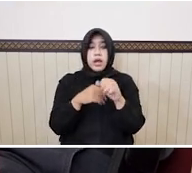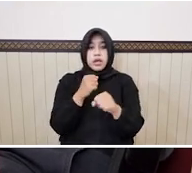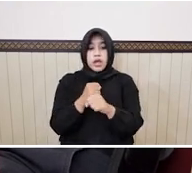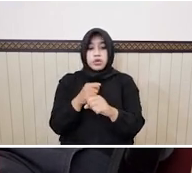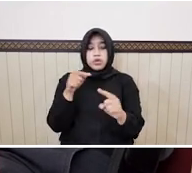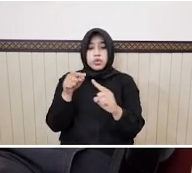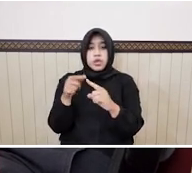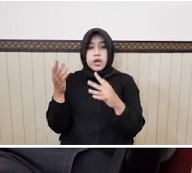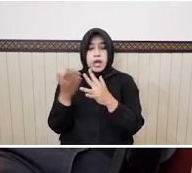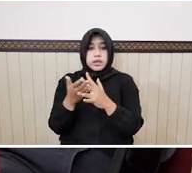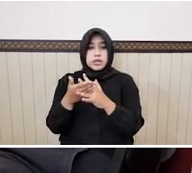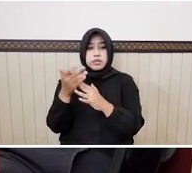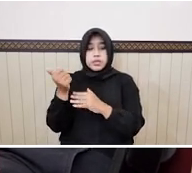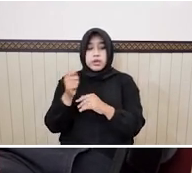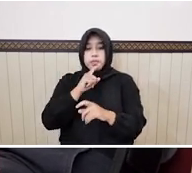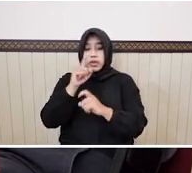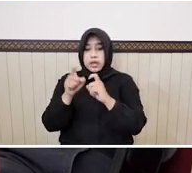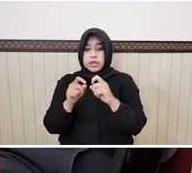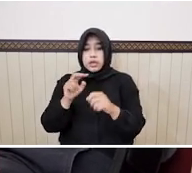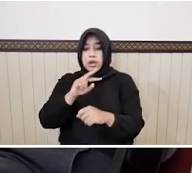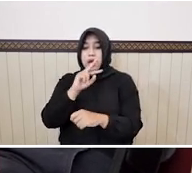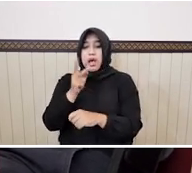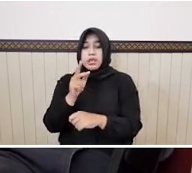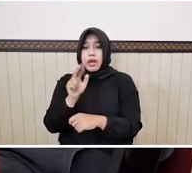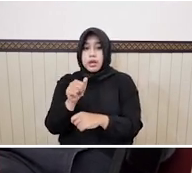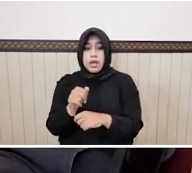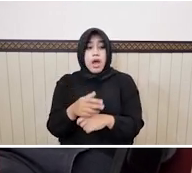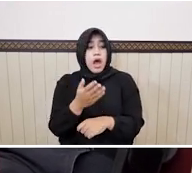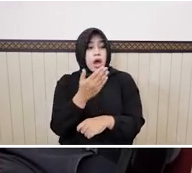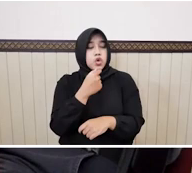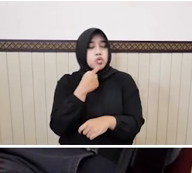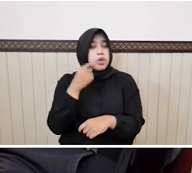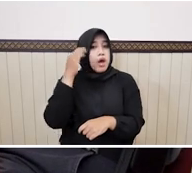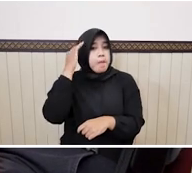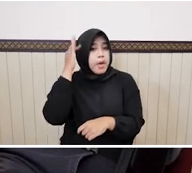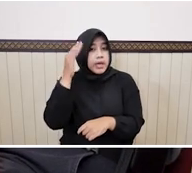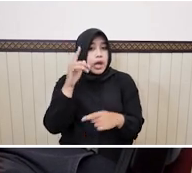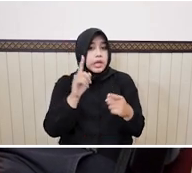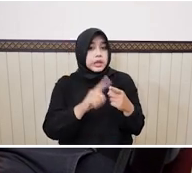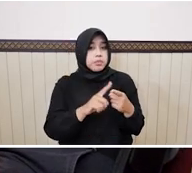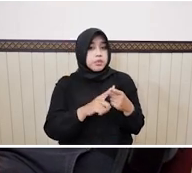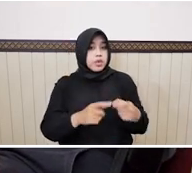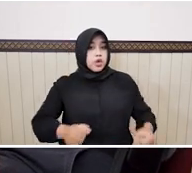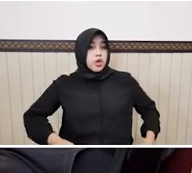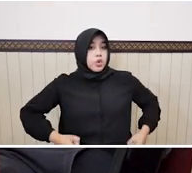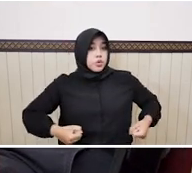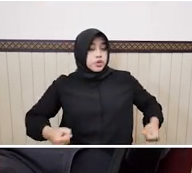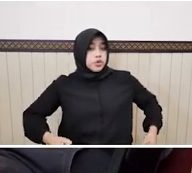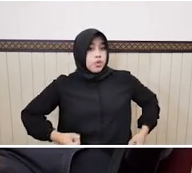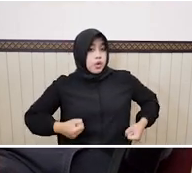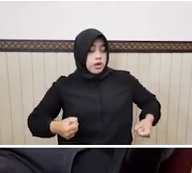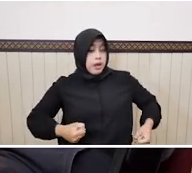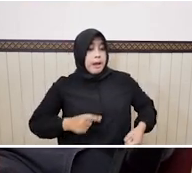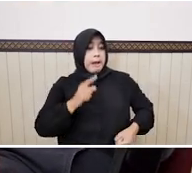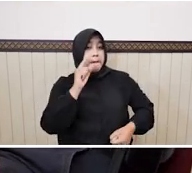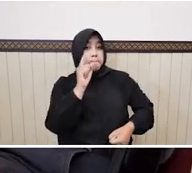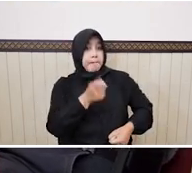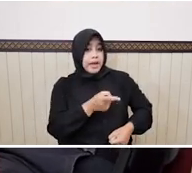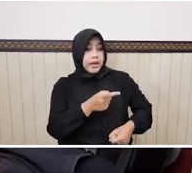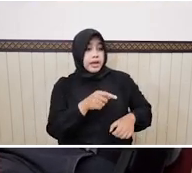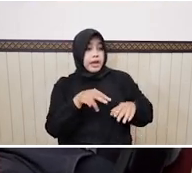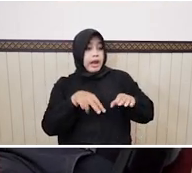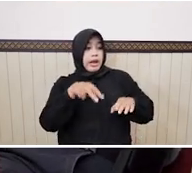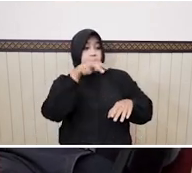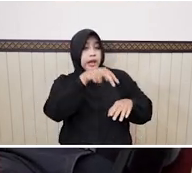bisa akses pertanyaannya udah saya balik Mari kita bayangkan teman-teman kursi roda harus pakai jembatan layang